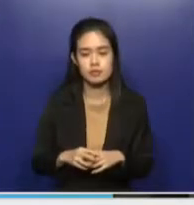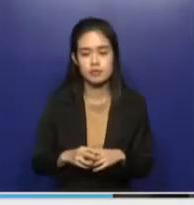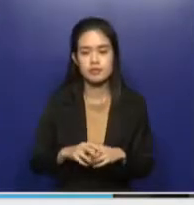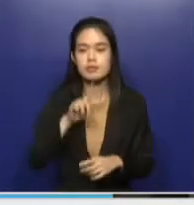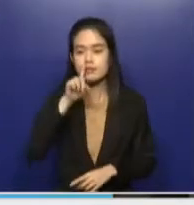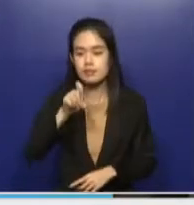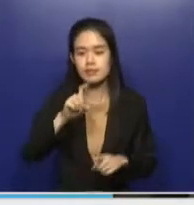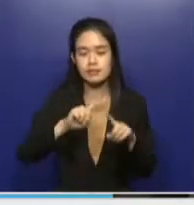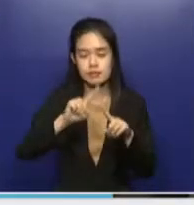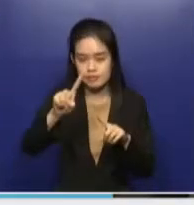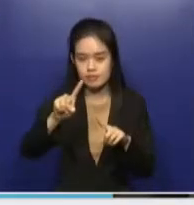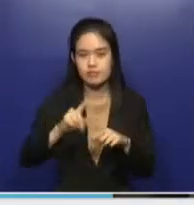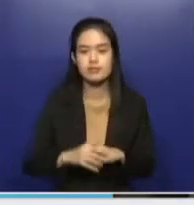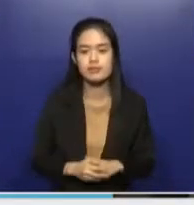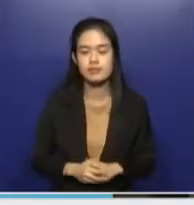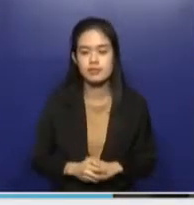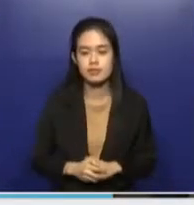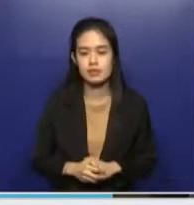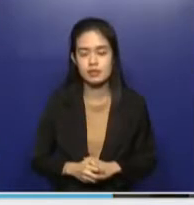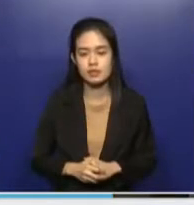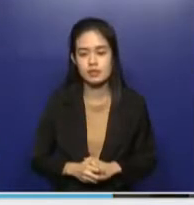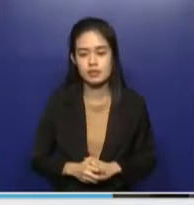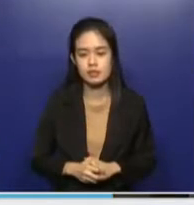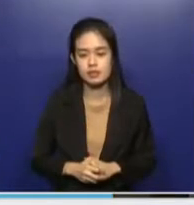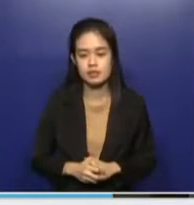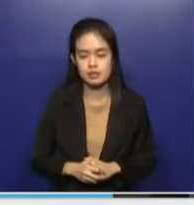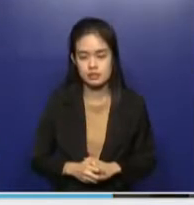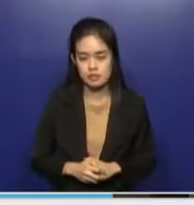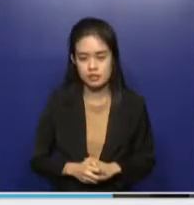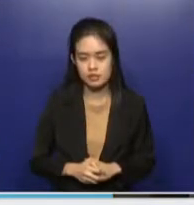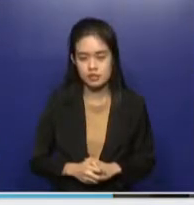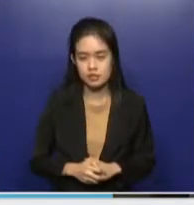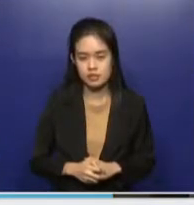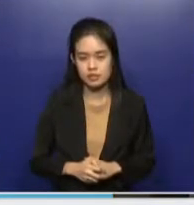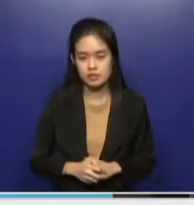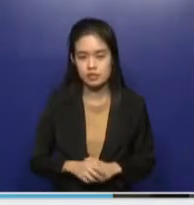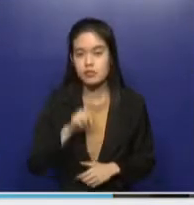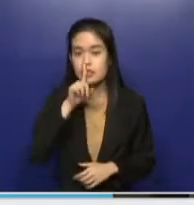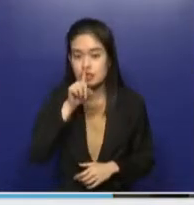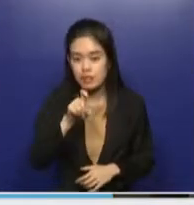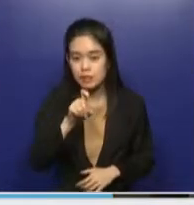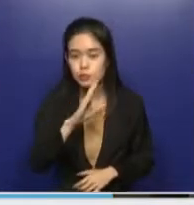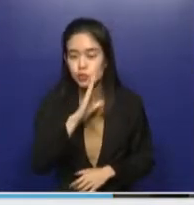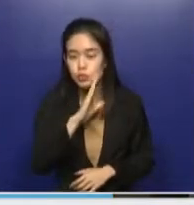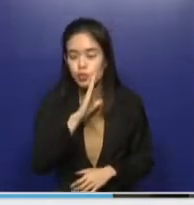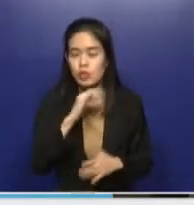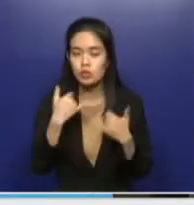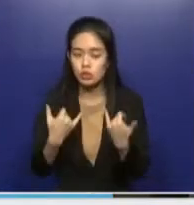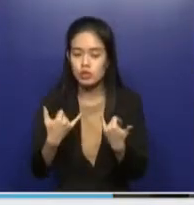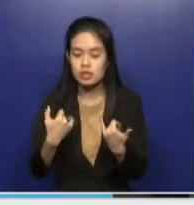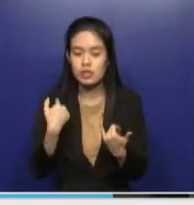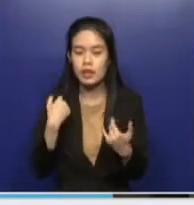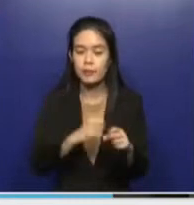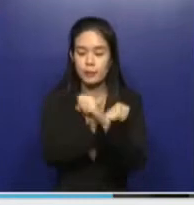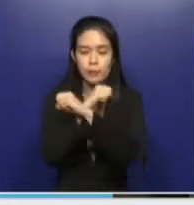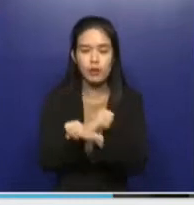1ครับท่านประธานครับเราจะต้องถามว่าเมื่อเราผ่านเหตุการณ์วิกฤตช่วงที่เราควบคุมแล้วก็ปิ